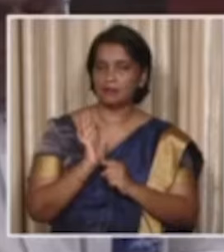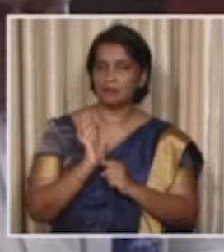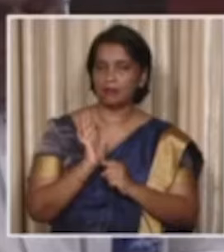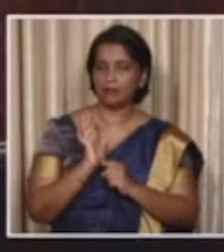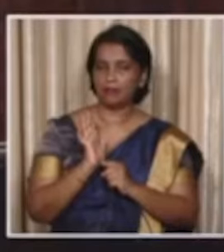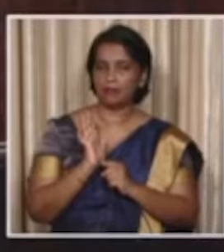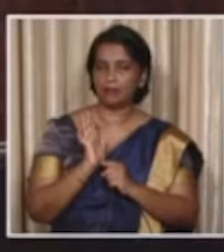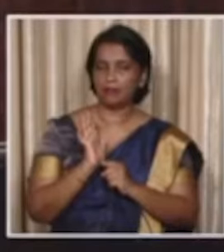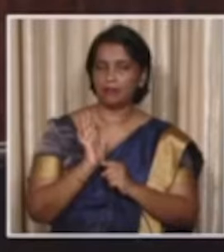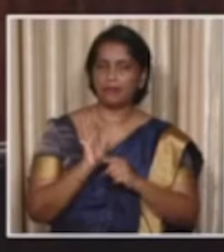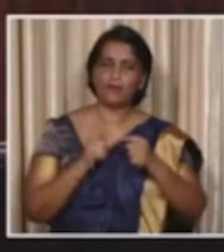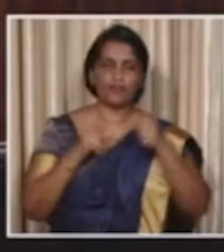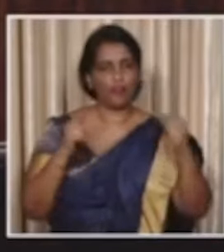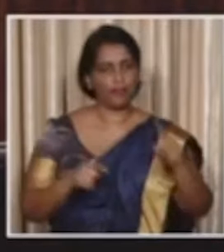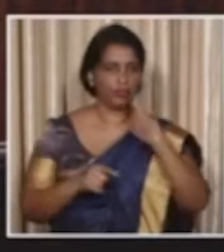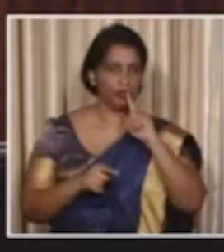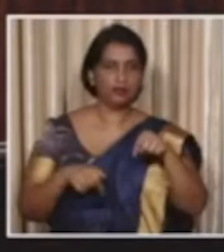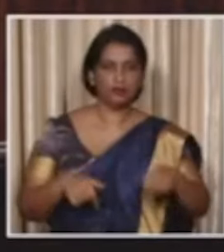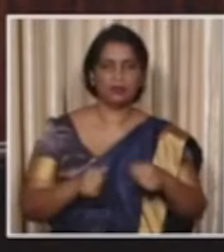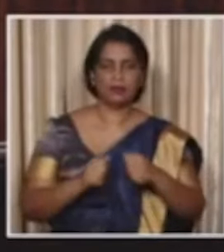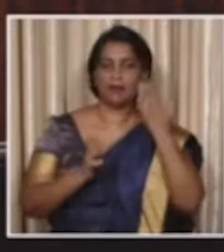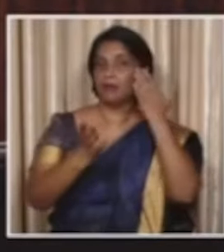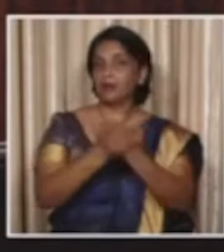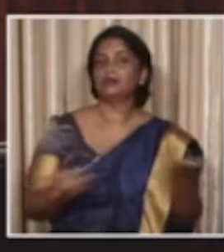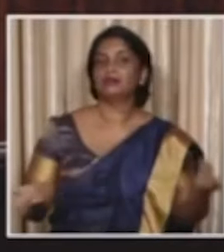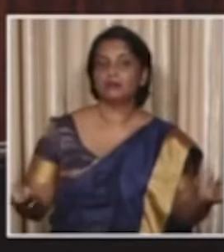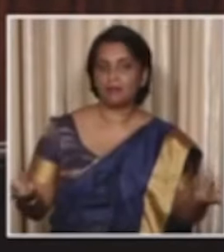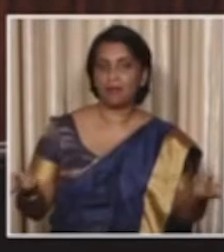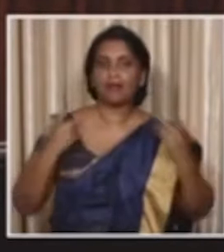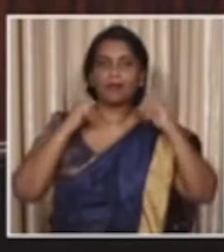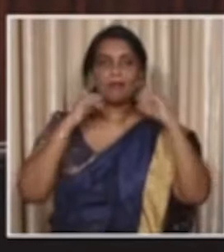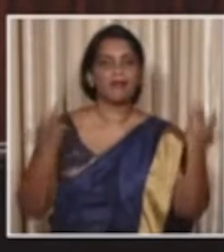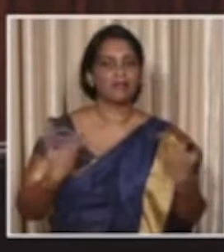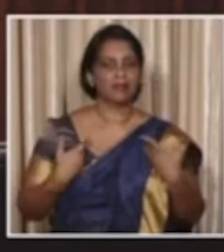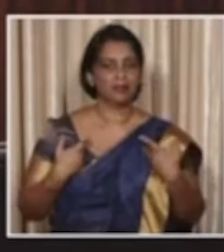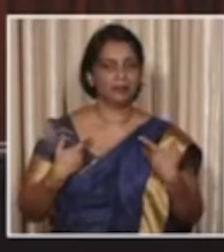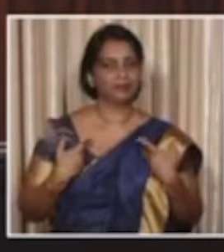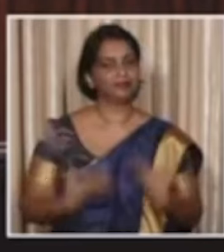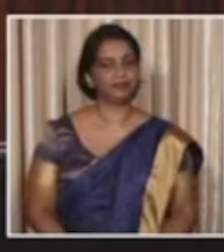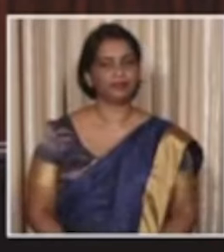ඔබතුමා විරෝධය සටහන් කරන්න අපි තාම මේතුමා ඉදිරිපත් කරන්න මොකක්ද කියලා තාම නෑනේ.